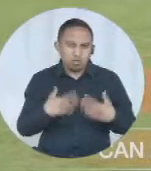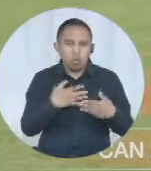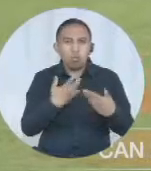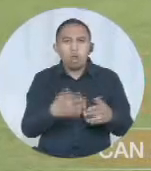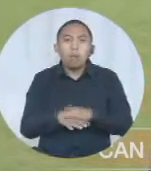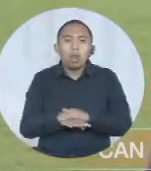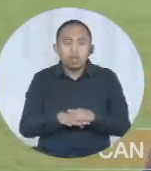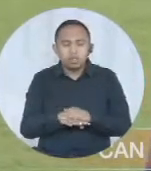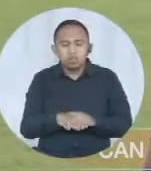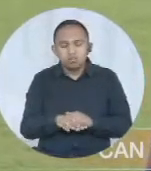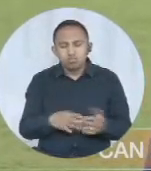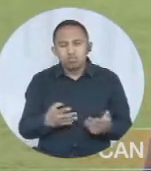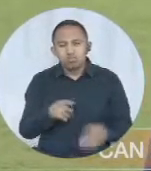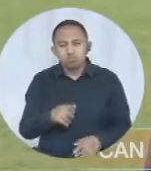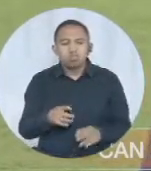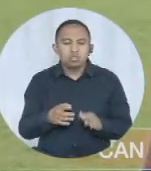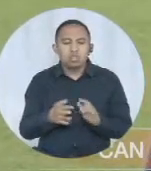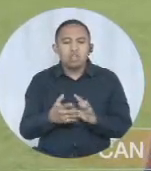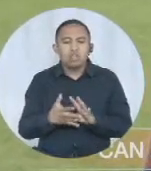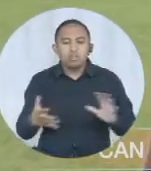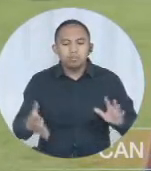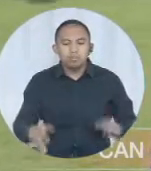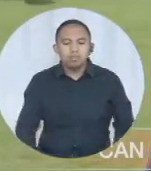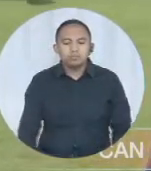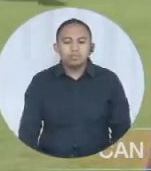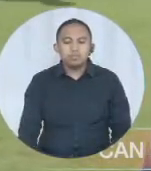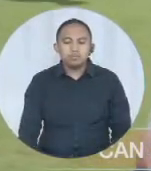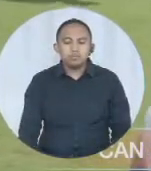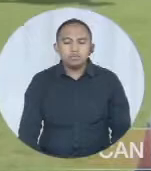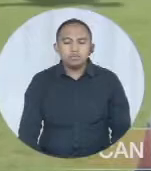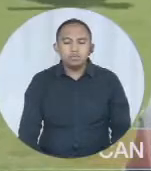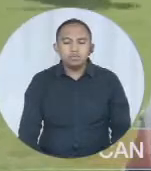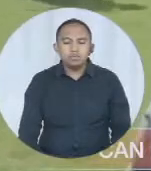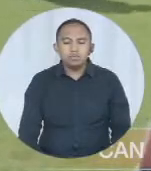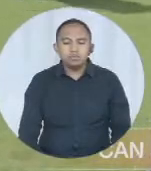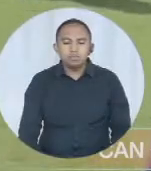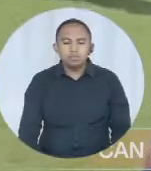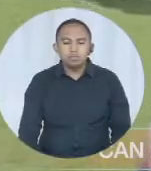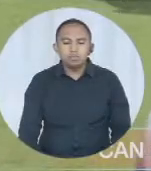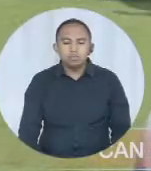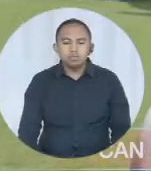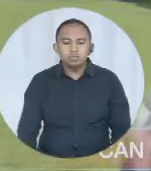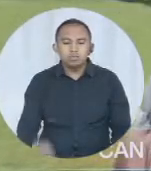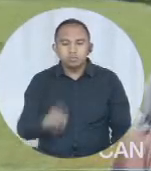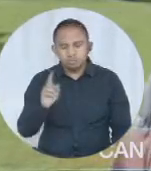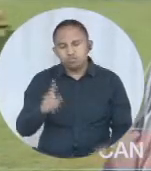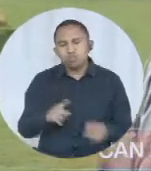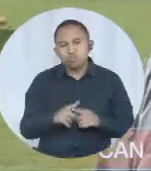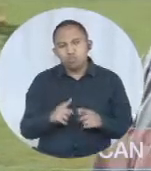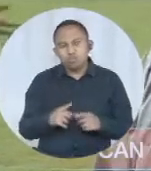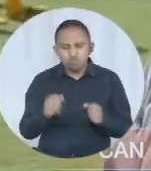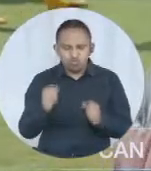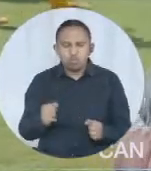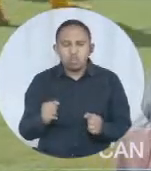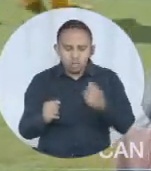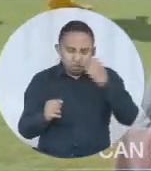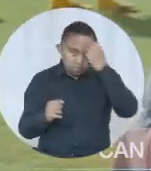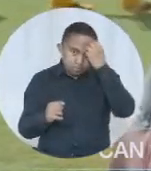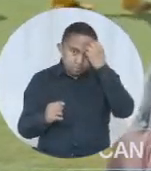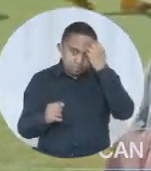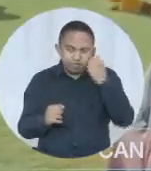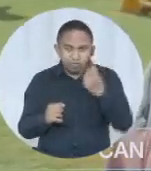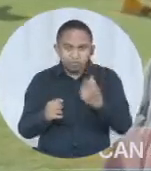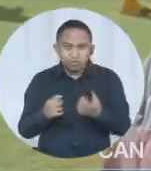zany satria ilaintsika malagasy ny zavatra tahaka izany mba ho ankizy vonona ilalao ampitondra